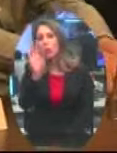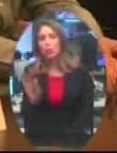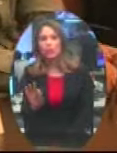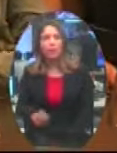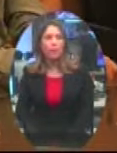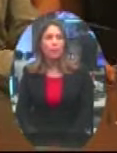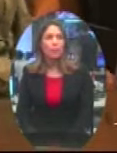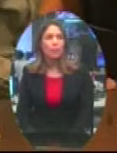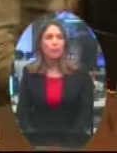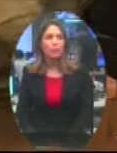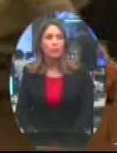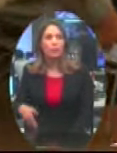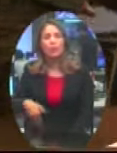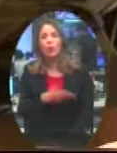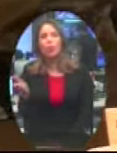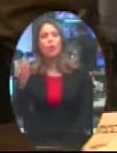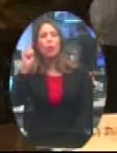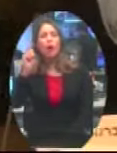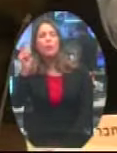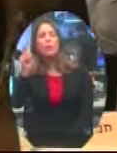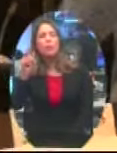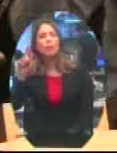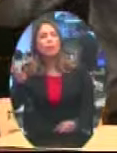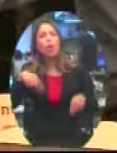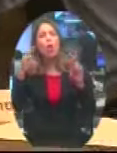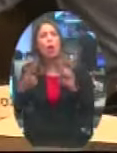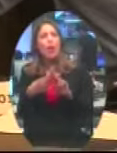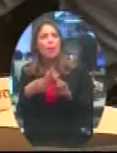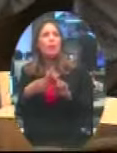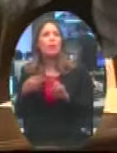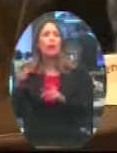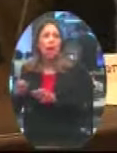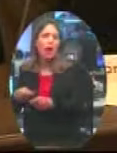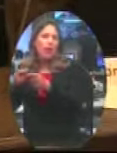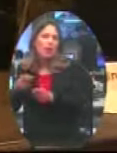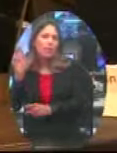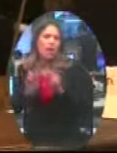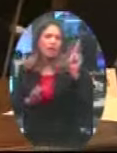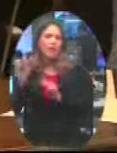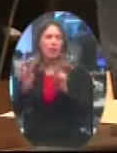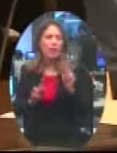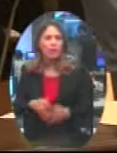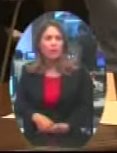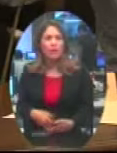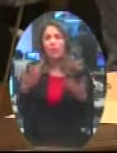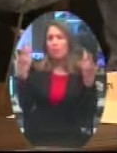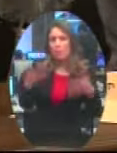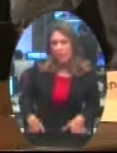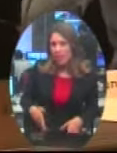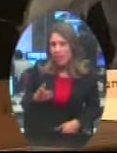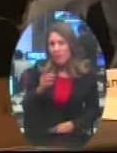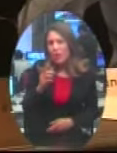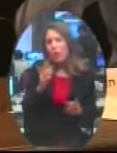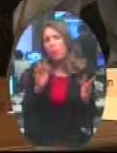וכולנו החכמים הכי גדולים בעולם שזה נוגע לחקלאים ולתעשיינים. איפה אתם קמים רגליים קרות? מול רמי לוי והיבואנים.